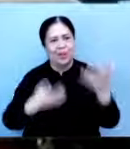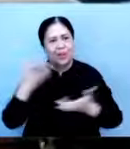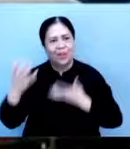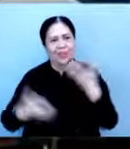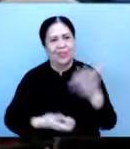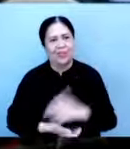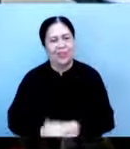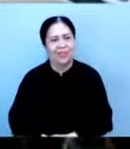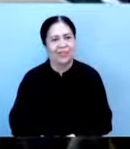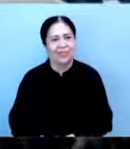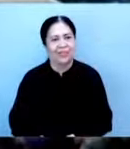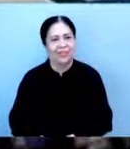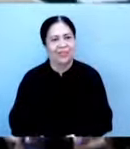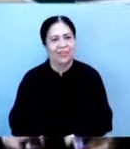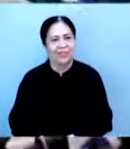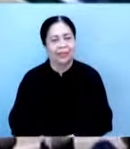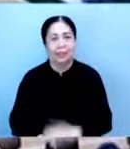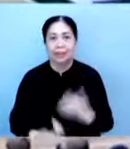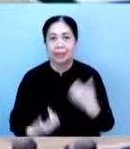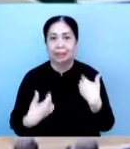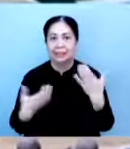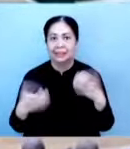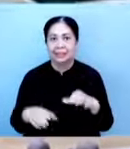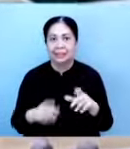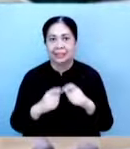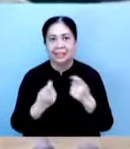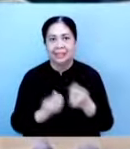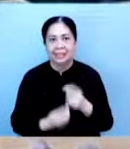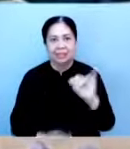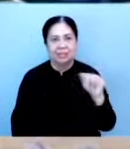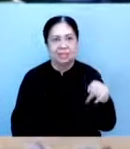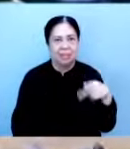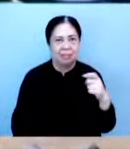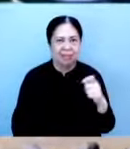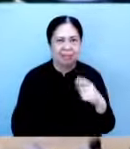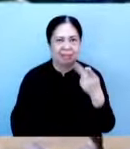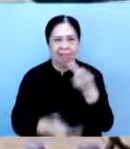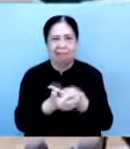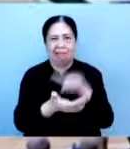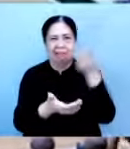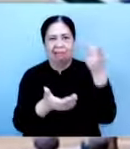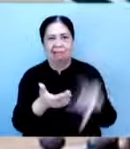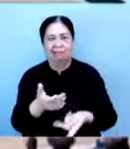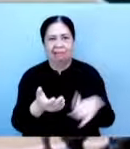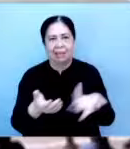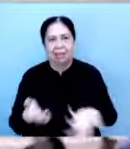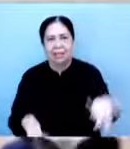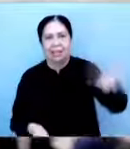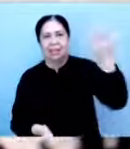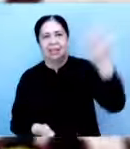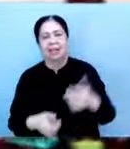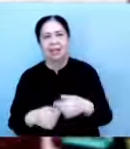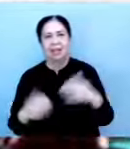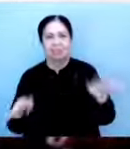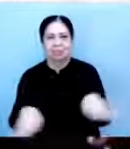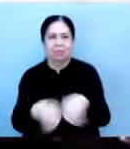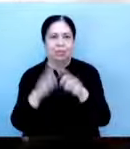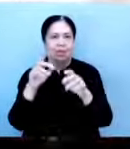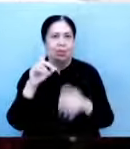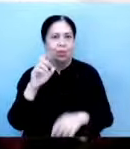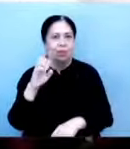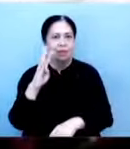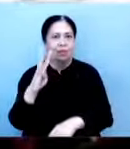and May chansa pa ang team Japeth pero sumablay ang layup ni Calvin of tana ang ending tabla sa 140